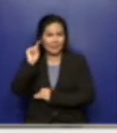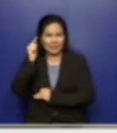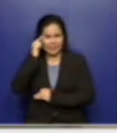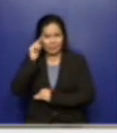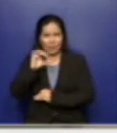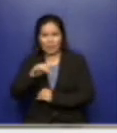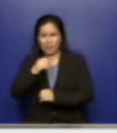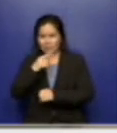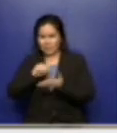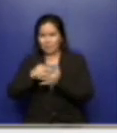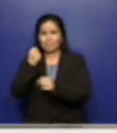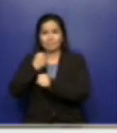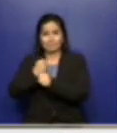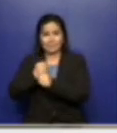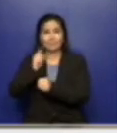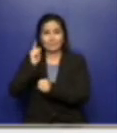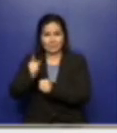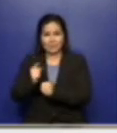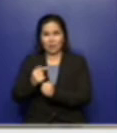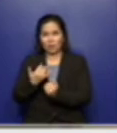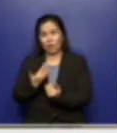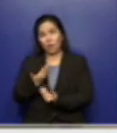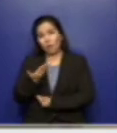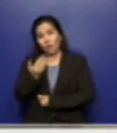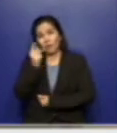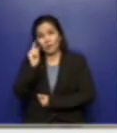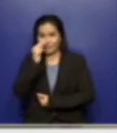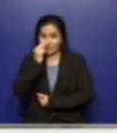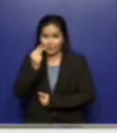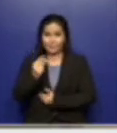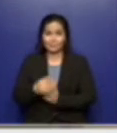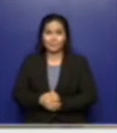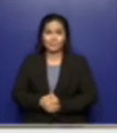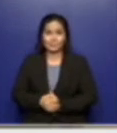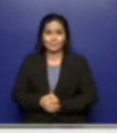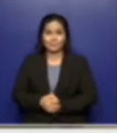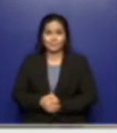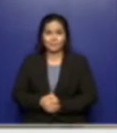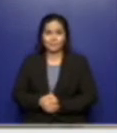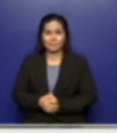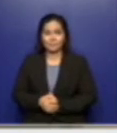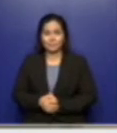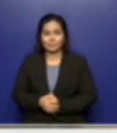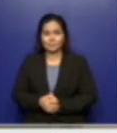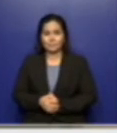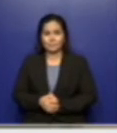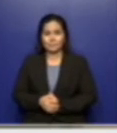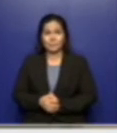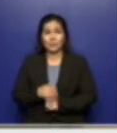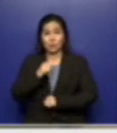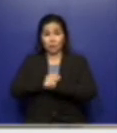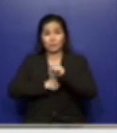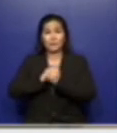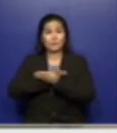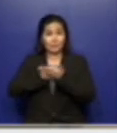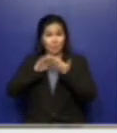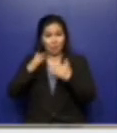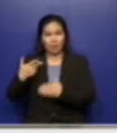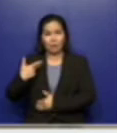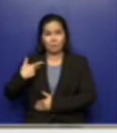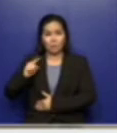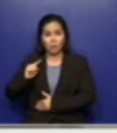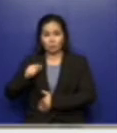องนี้ขึ้นมาแล้วครับเดี๋ยวดูครับว่าผมจะขออะไรสไลด์ถัดไปครับเมื่อสร้างเสร็จแล้วนี่จะเกิดประโย